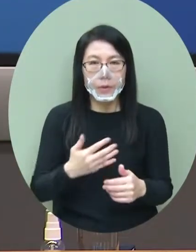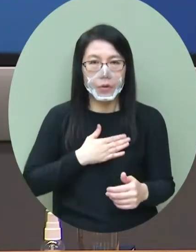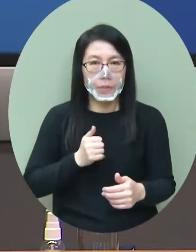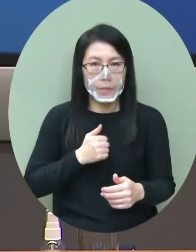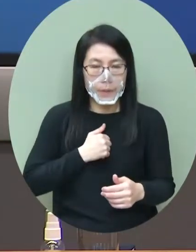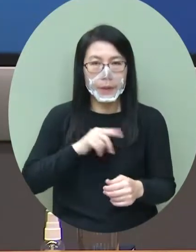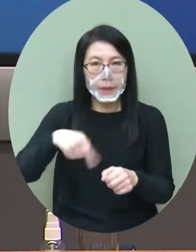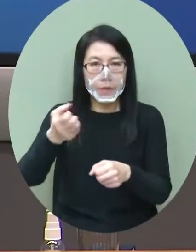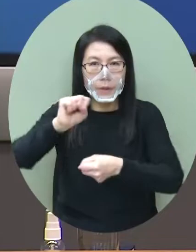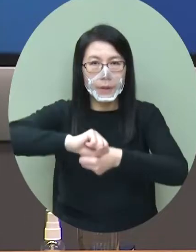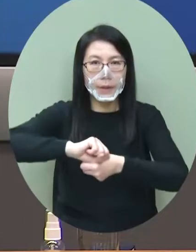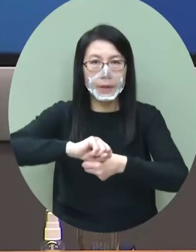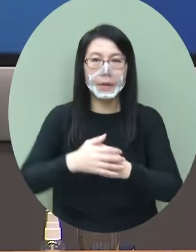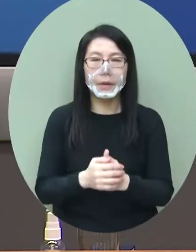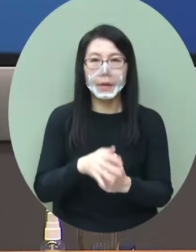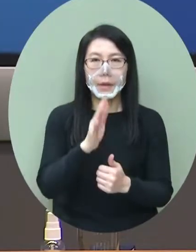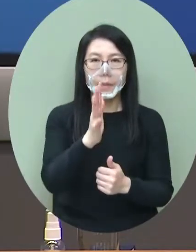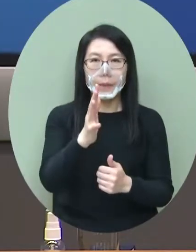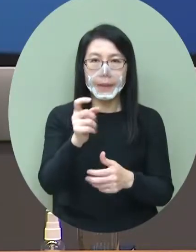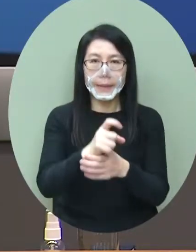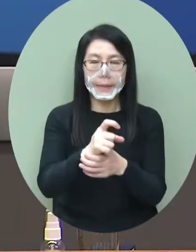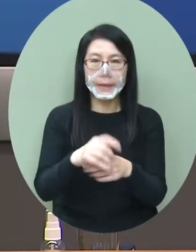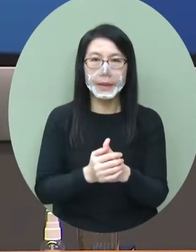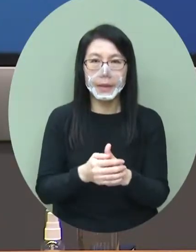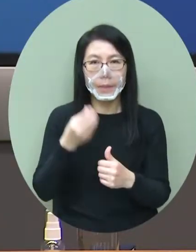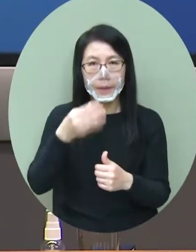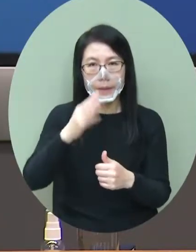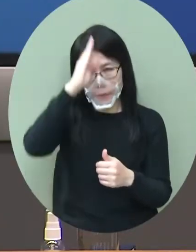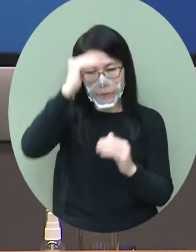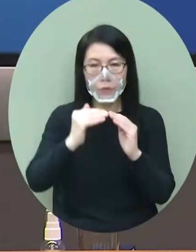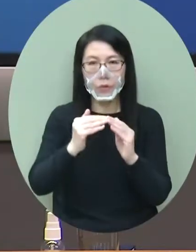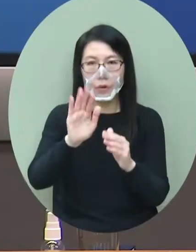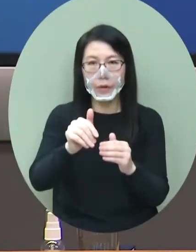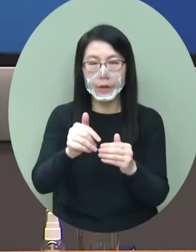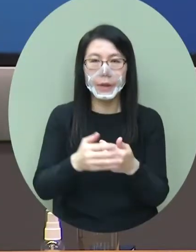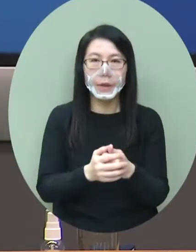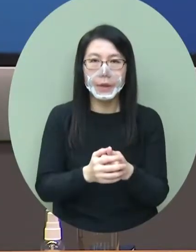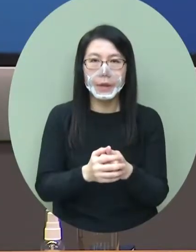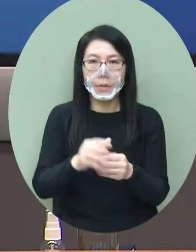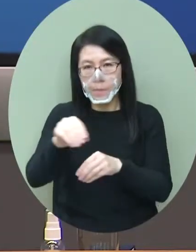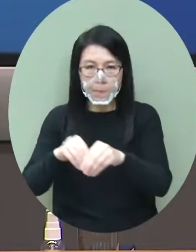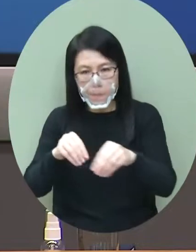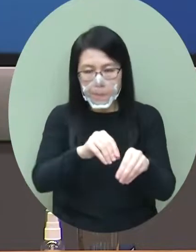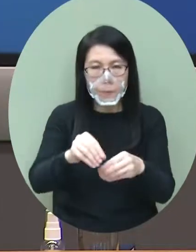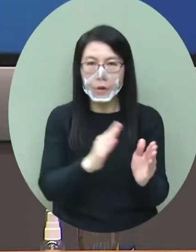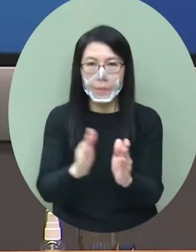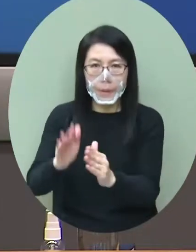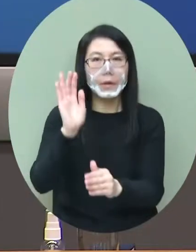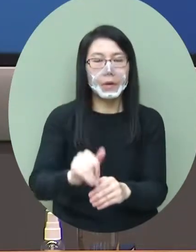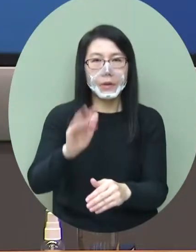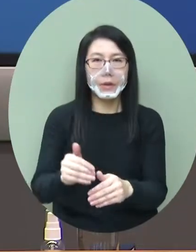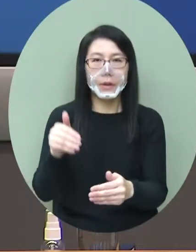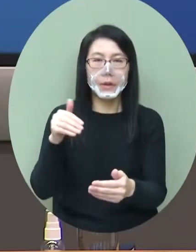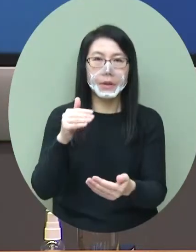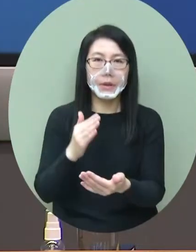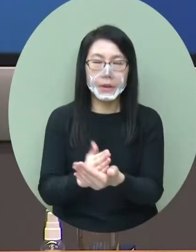也正在筹备另外加入500部的出租车，方便消防署去调